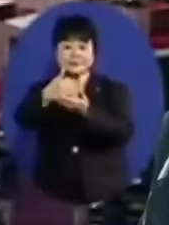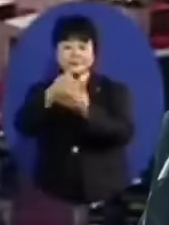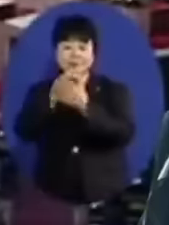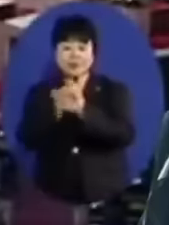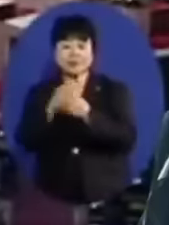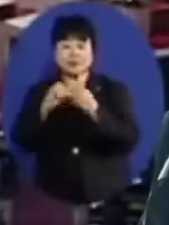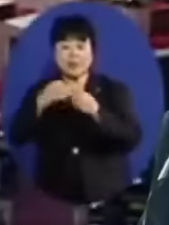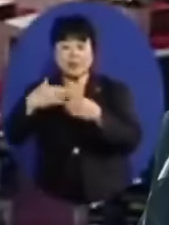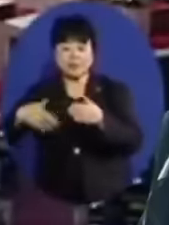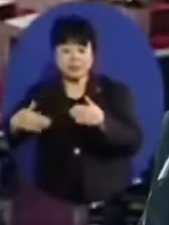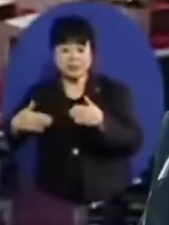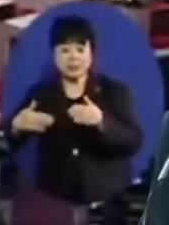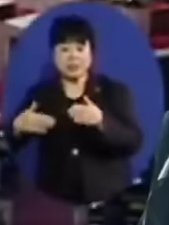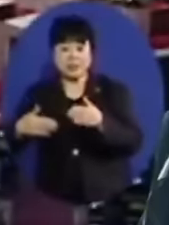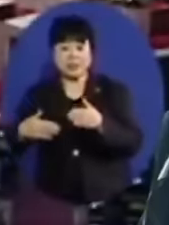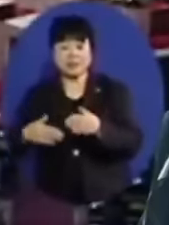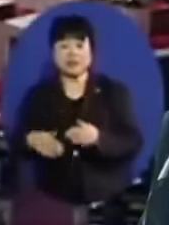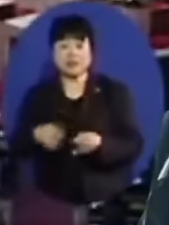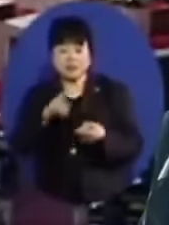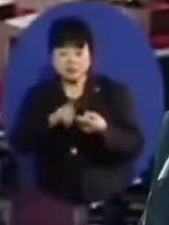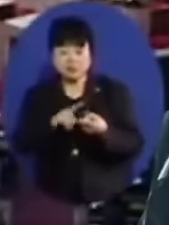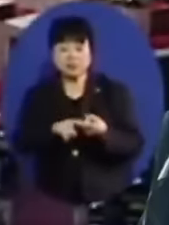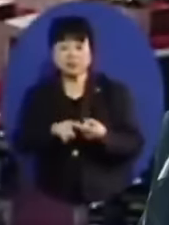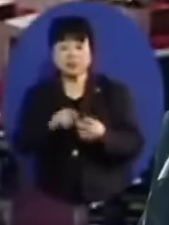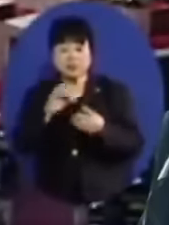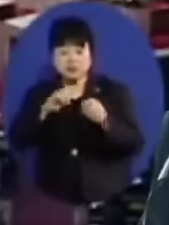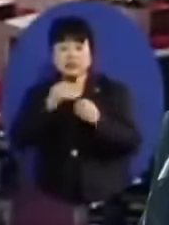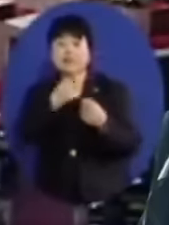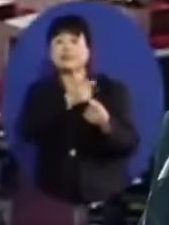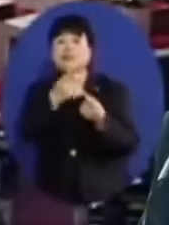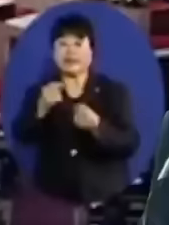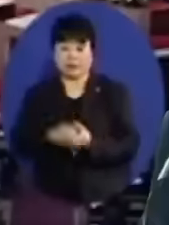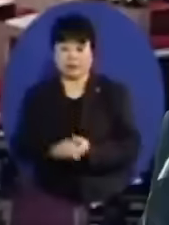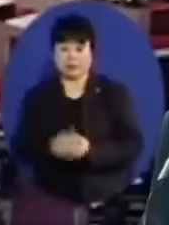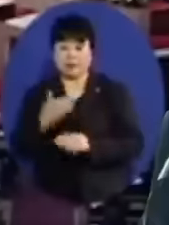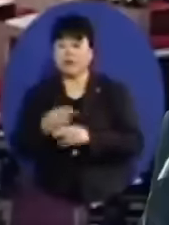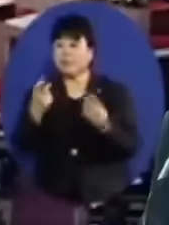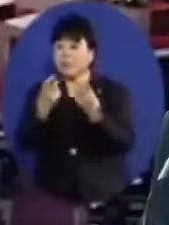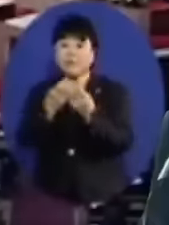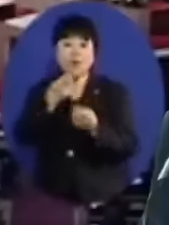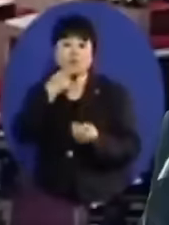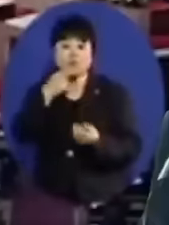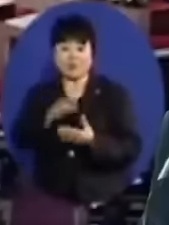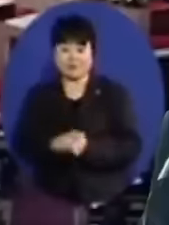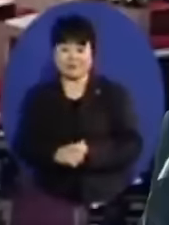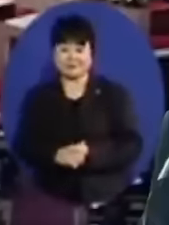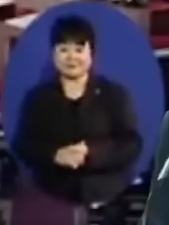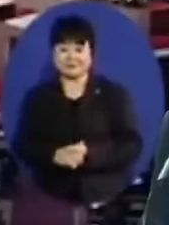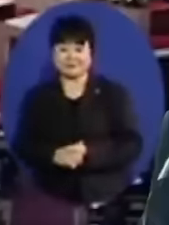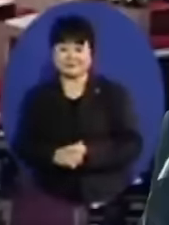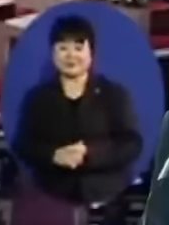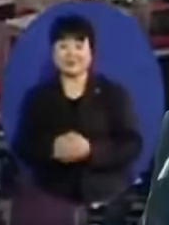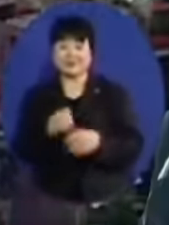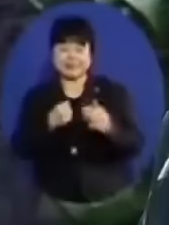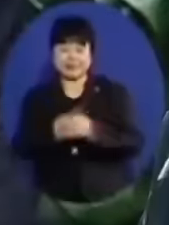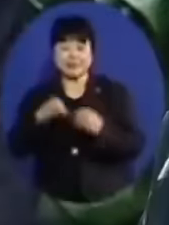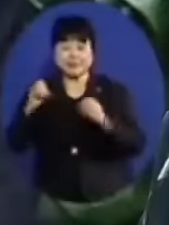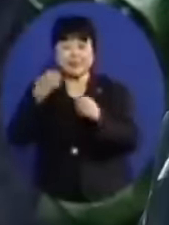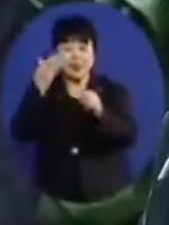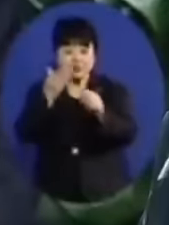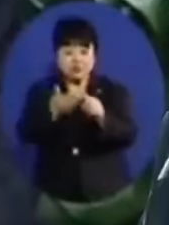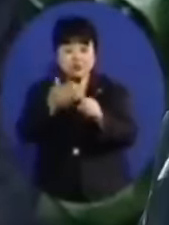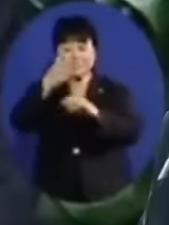기도를 응답 안 해주시는 그 자체가 응답이라고 말씀하시니까 어찌할 도리가 없습니다. 그러므로 응답해